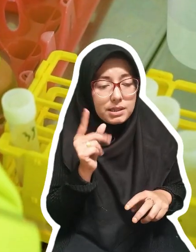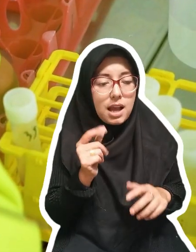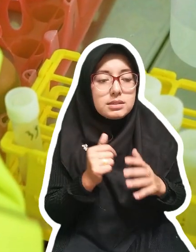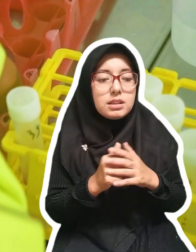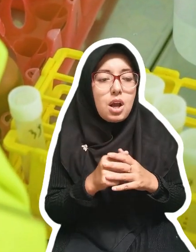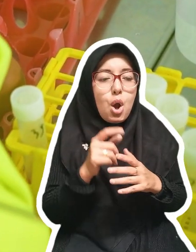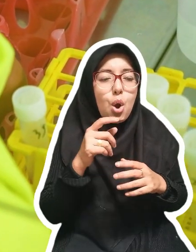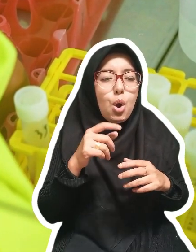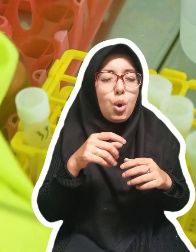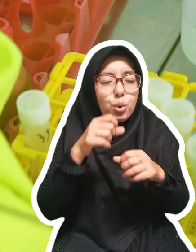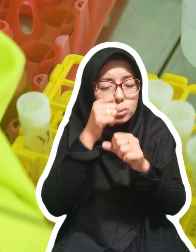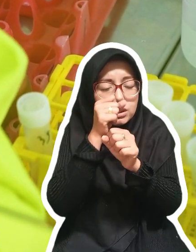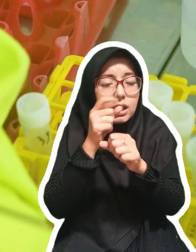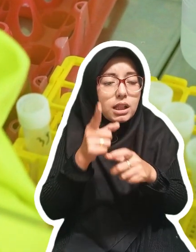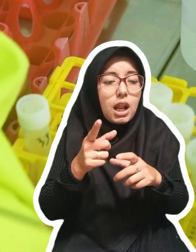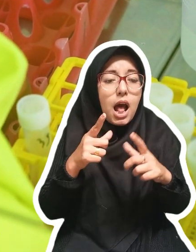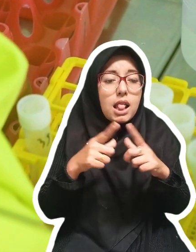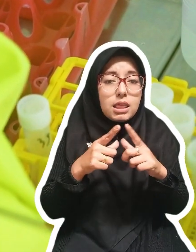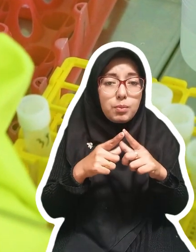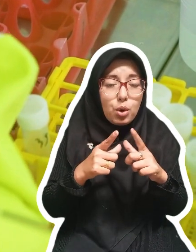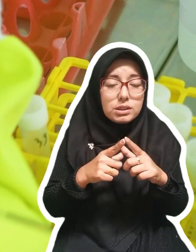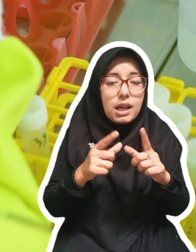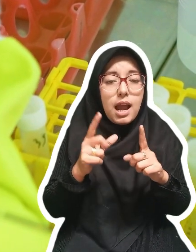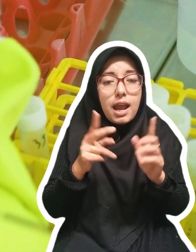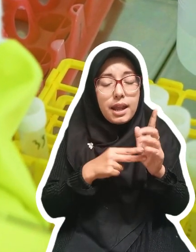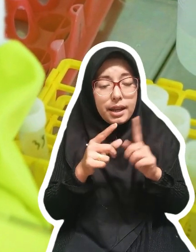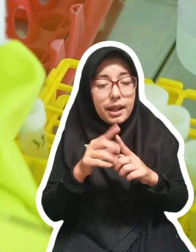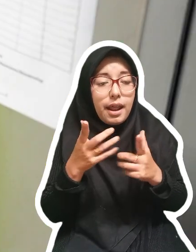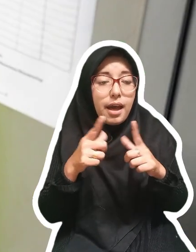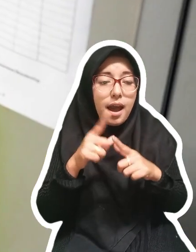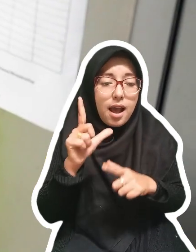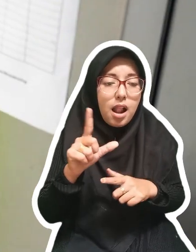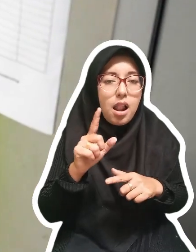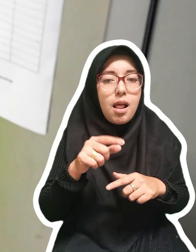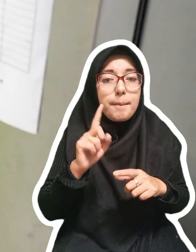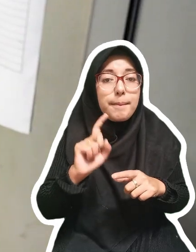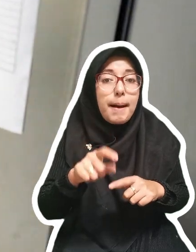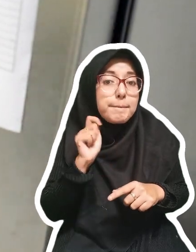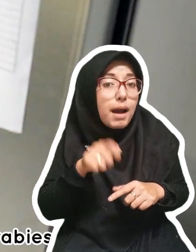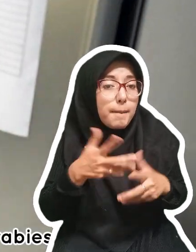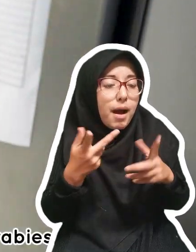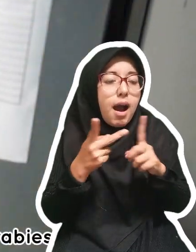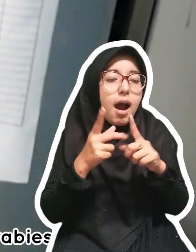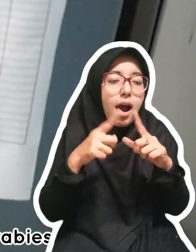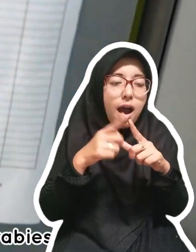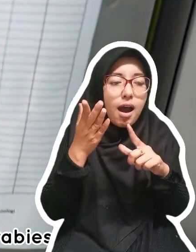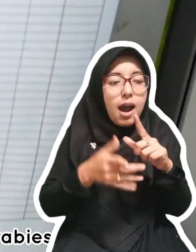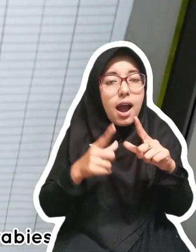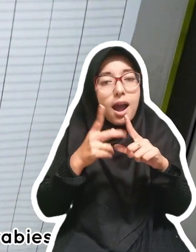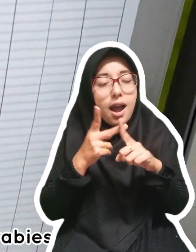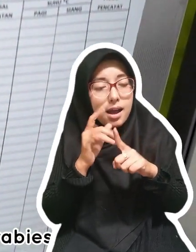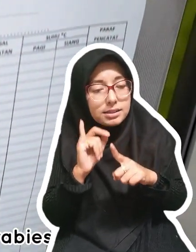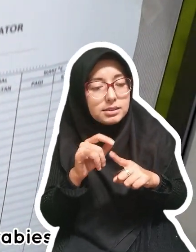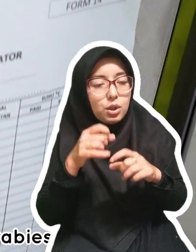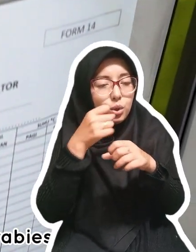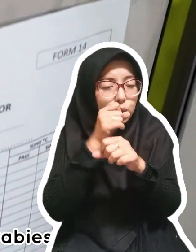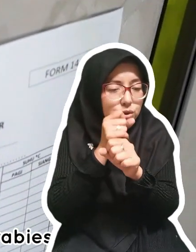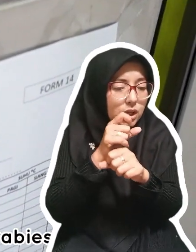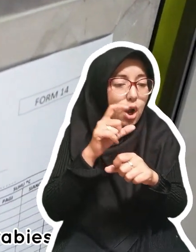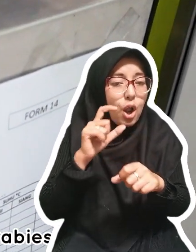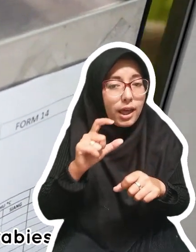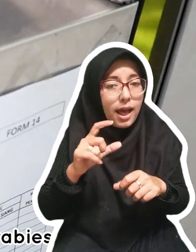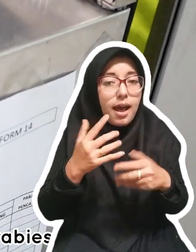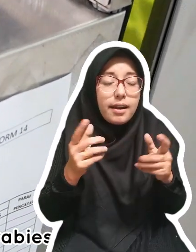uji titer serologi atau titer antibodi ND dan AI menggunakan HA/HI, uji serologi penyakit seperti Hock